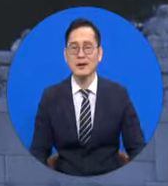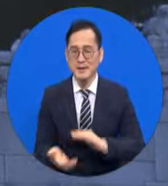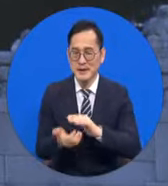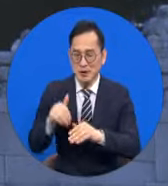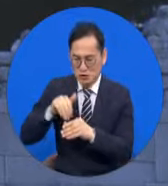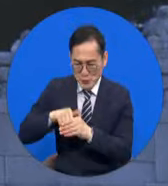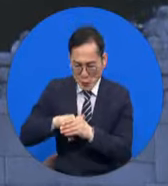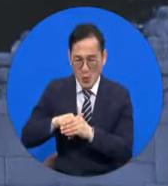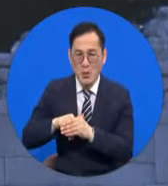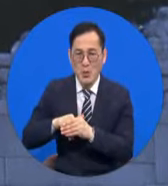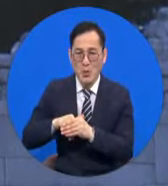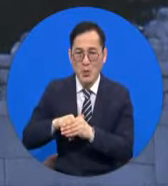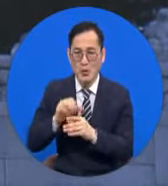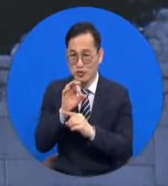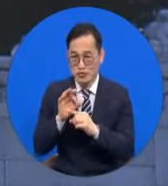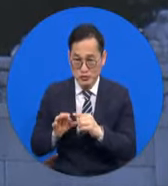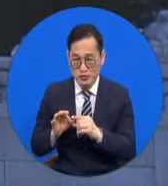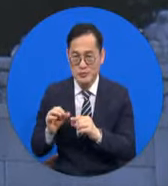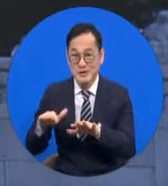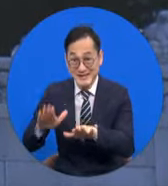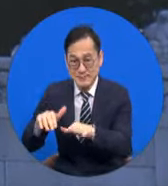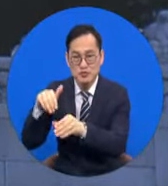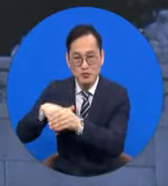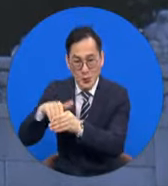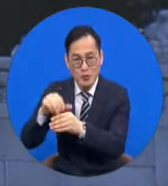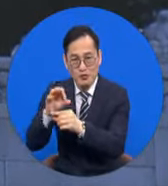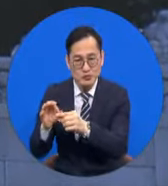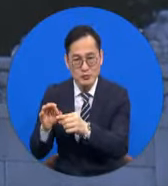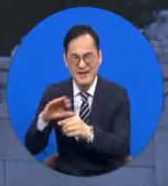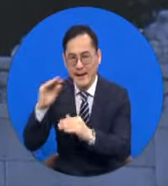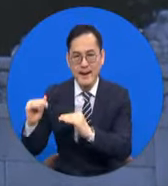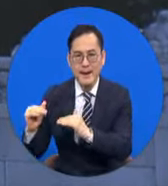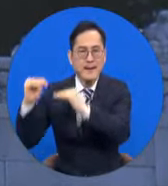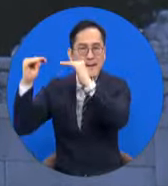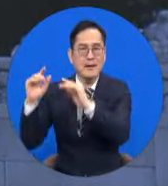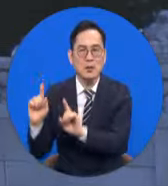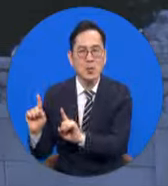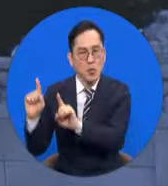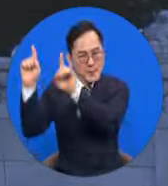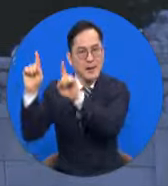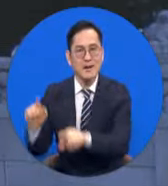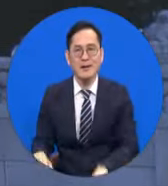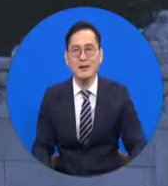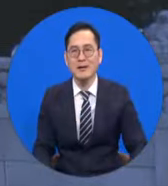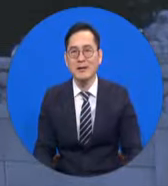현재 투표율도 높다. 그만큼